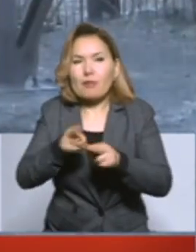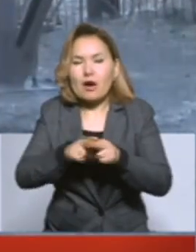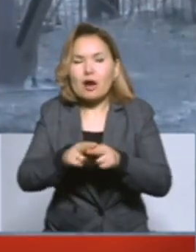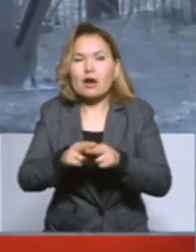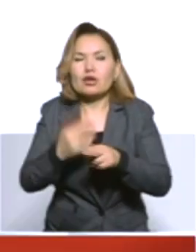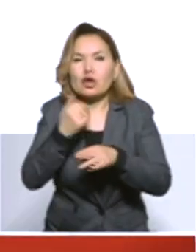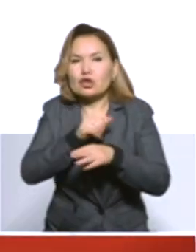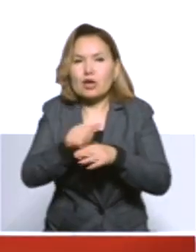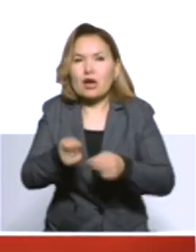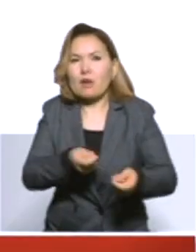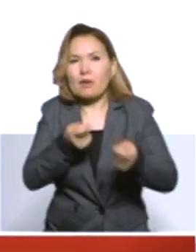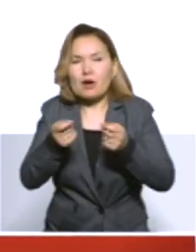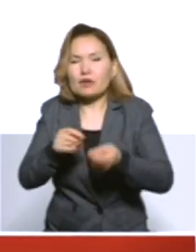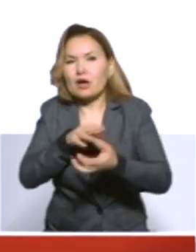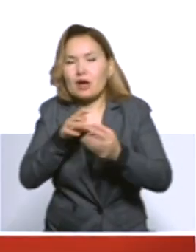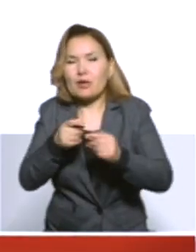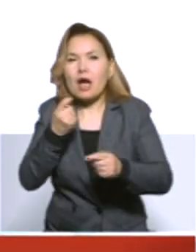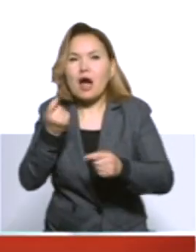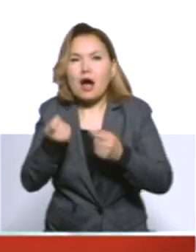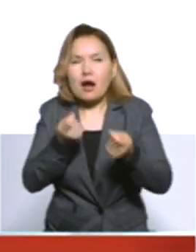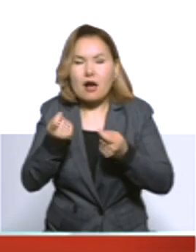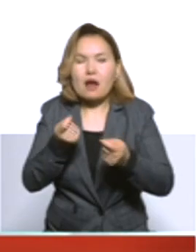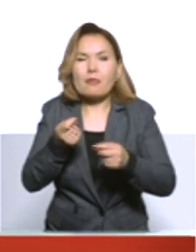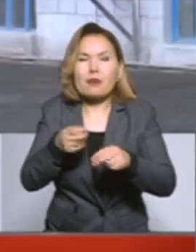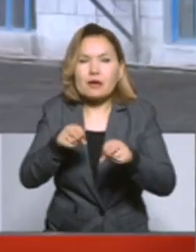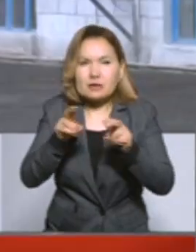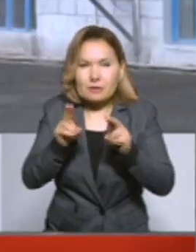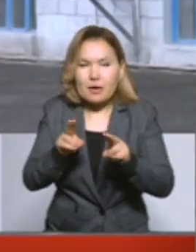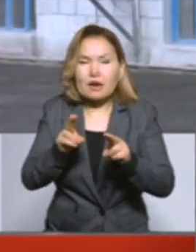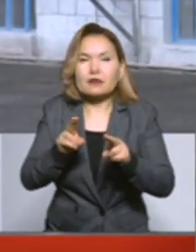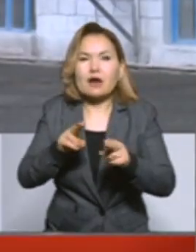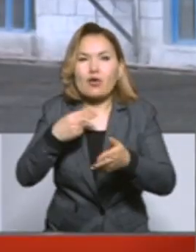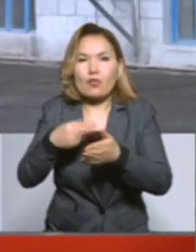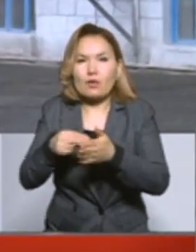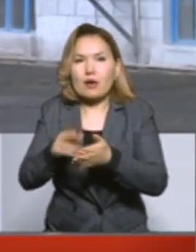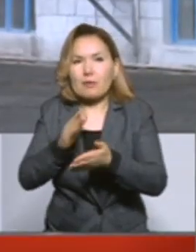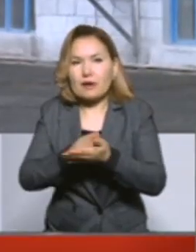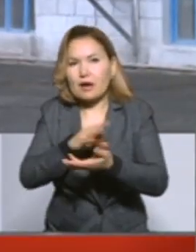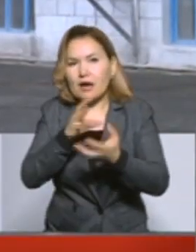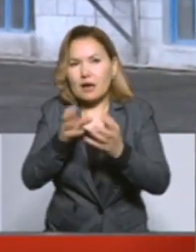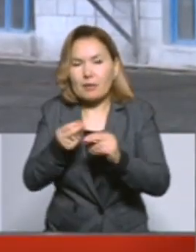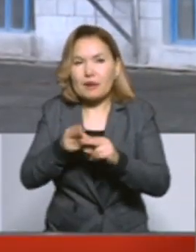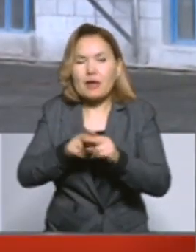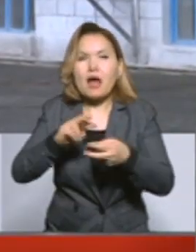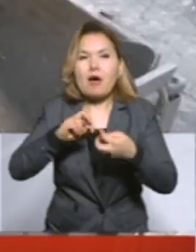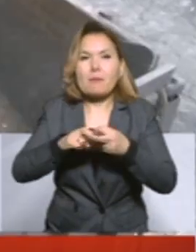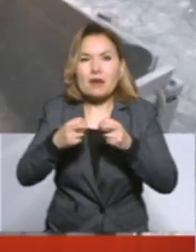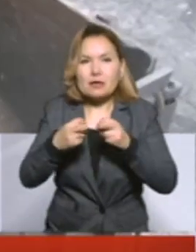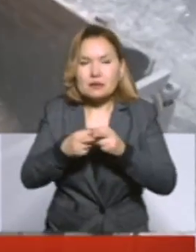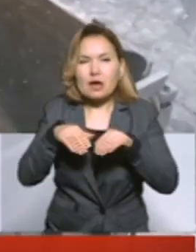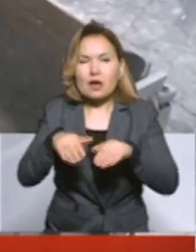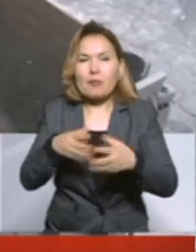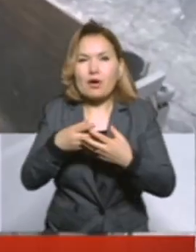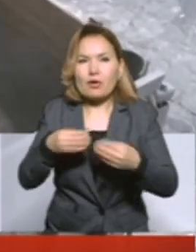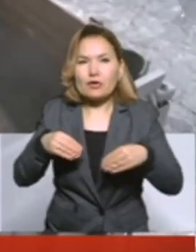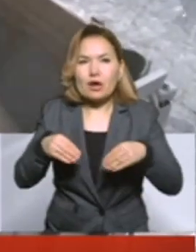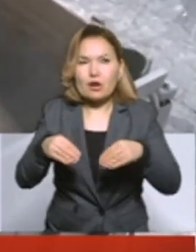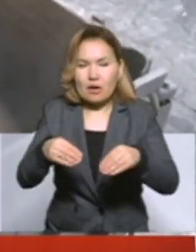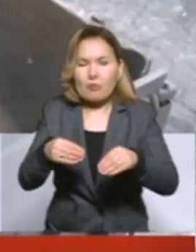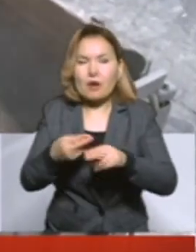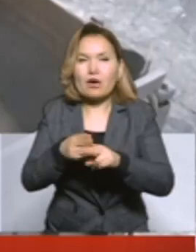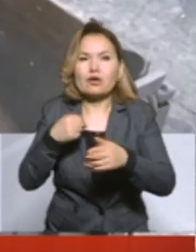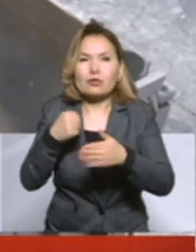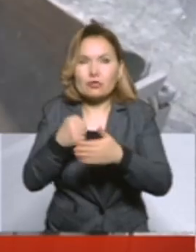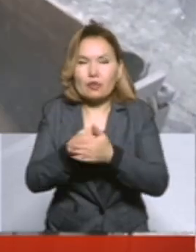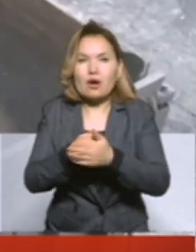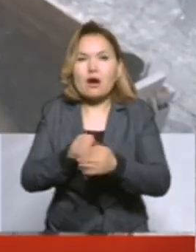тасымалдаса, қалғандары азық-түлік корпорациясымен келісімшартқа отырып жатыр. Ал сала мамандары мәселені көктемгі егіс басталғанға дейін шешеміз